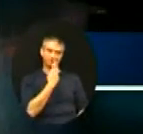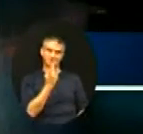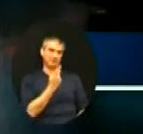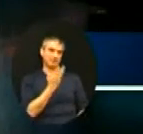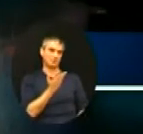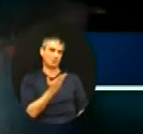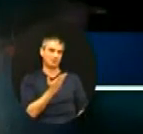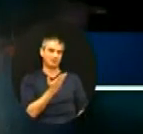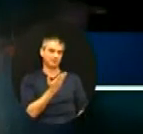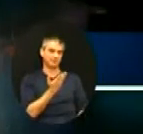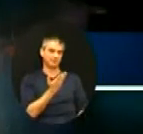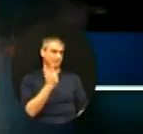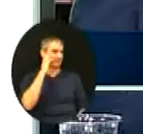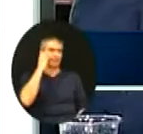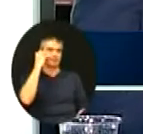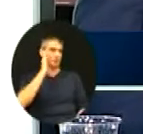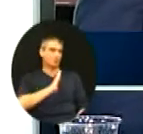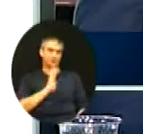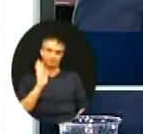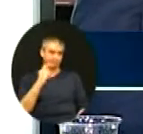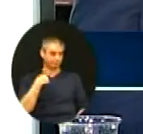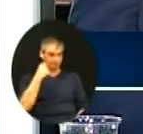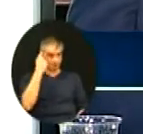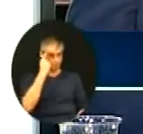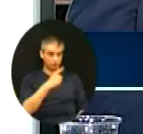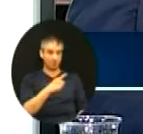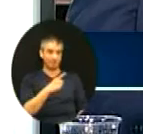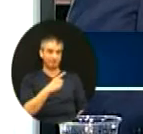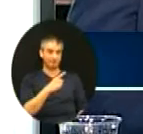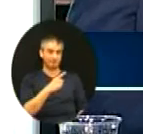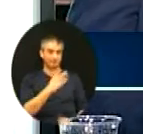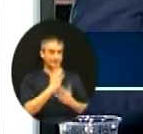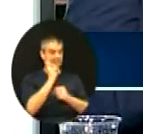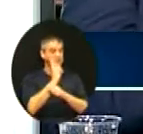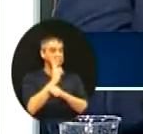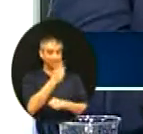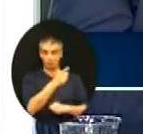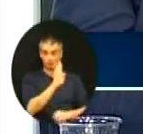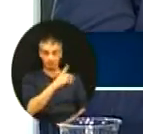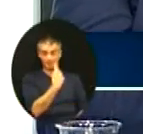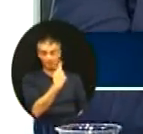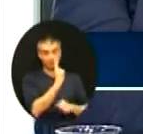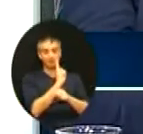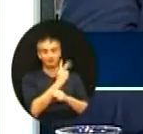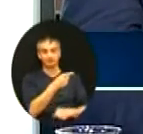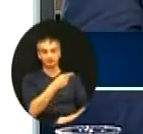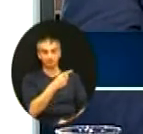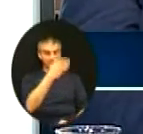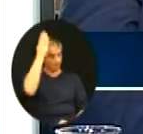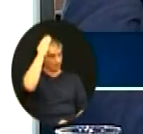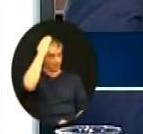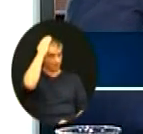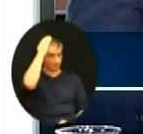כמובן טירוף דעת. אני חושב שהזהירו את נתניהו, נתניהו עצמו הזהיר את